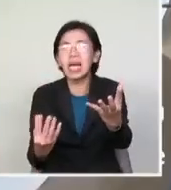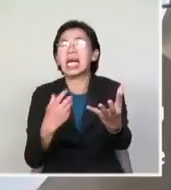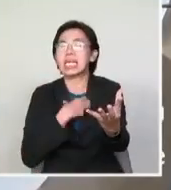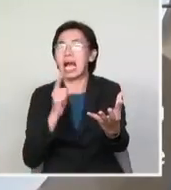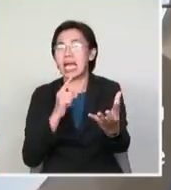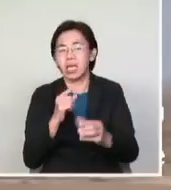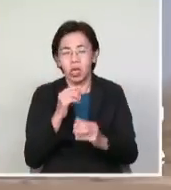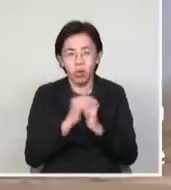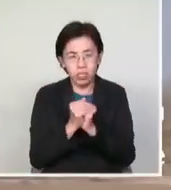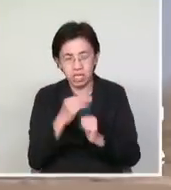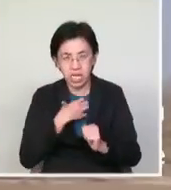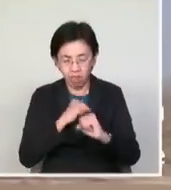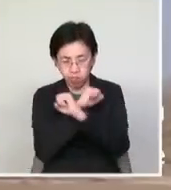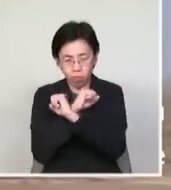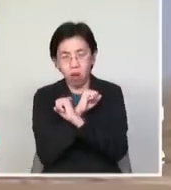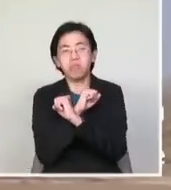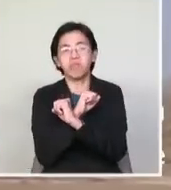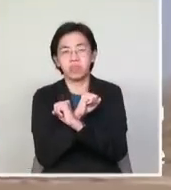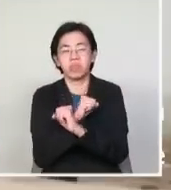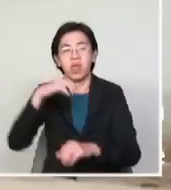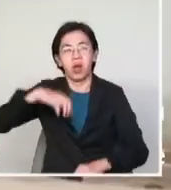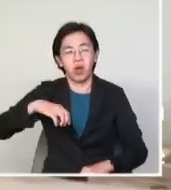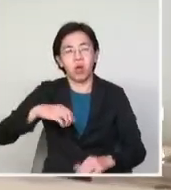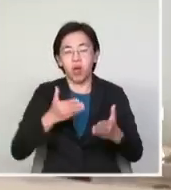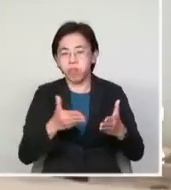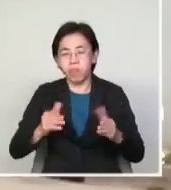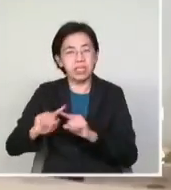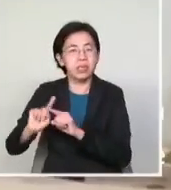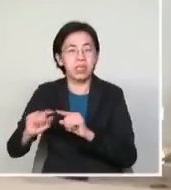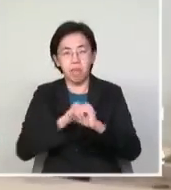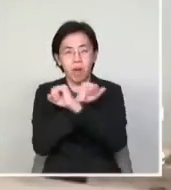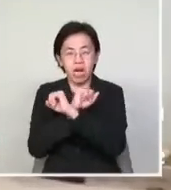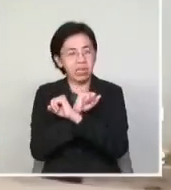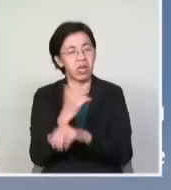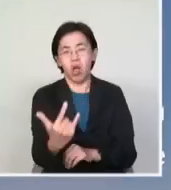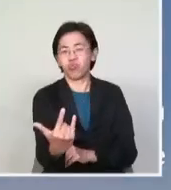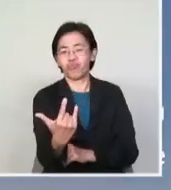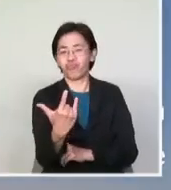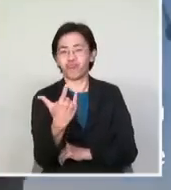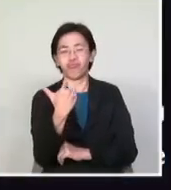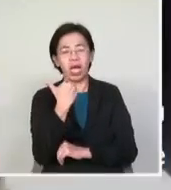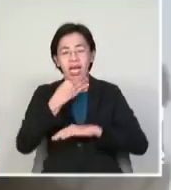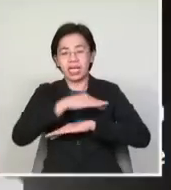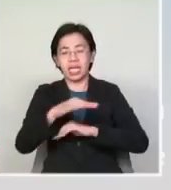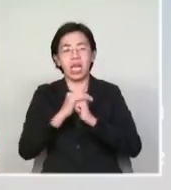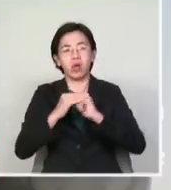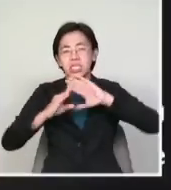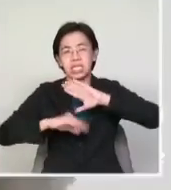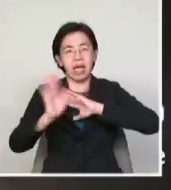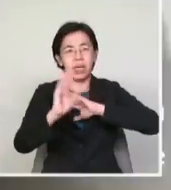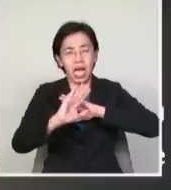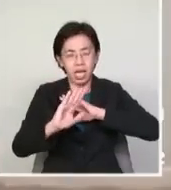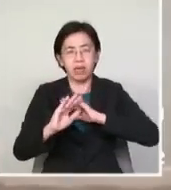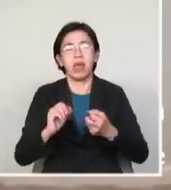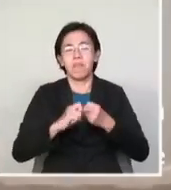าพของจีนด้วยในการปกป้องกองกำลังของชาติอื่นๆที่จะไม่ให้เข้ามาลุกล้ำในหน้าน้ำทะเลจีนใต้ซึ่งถือว่าเป็นข้อ